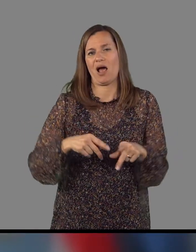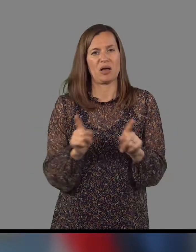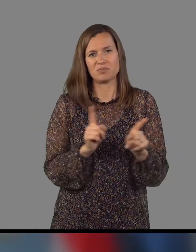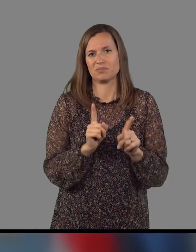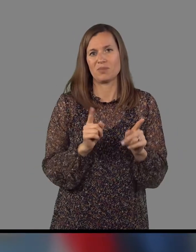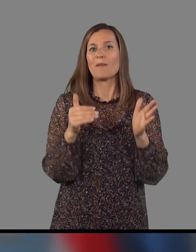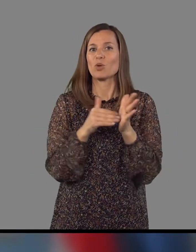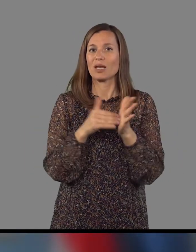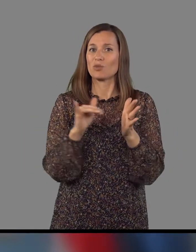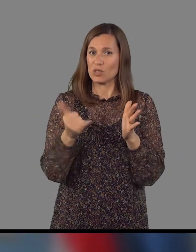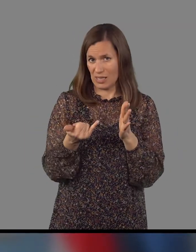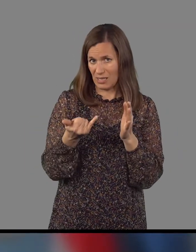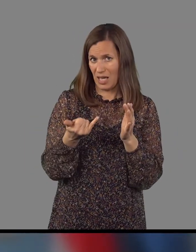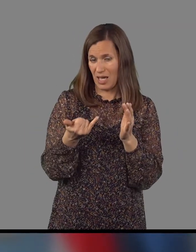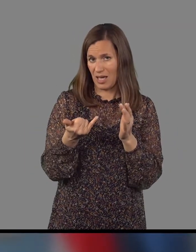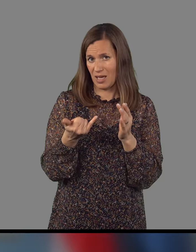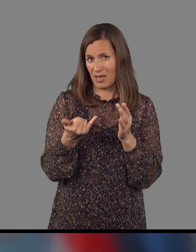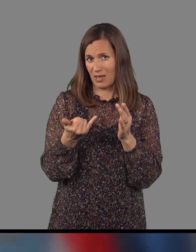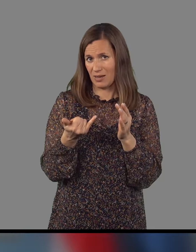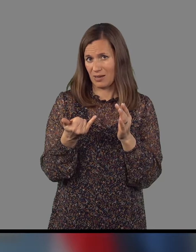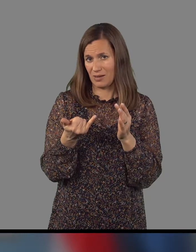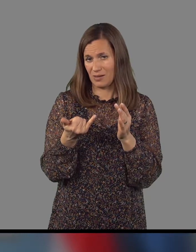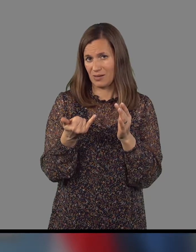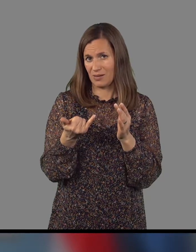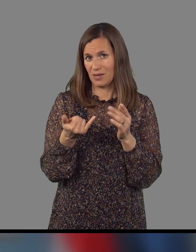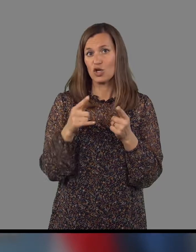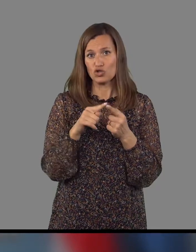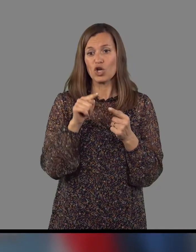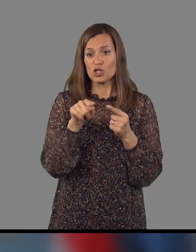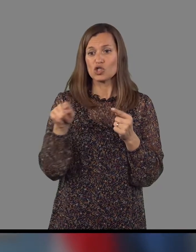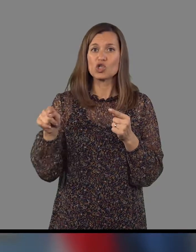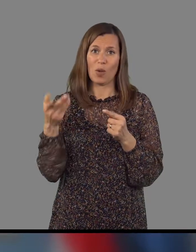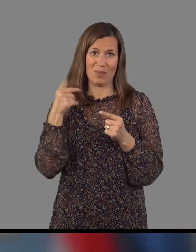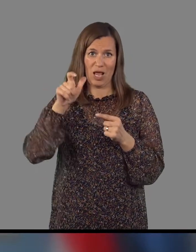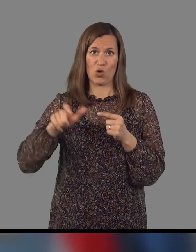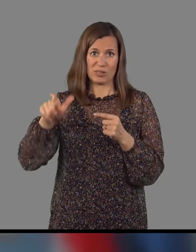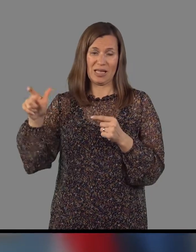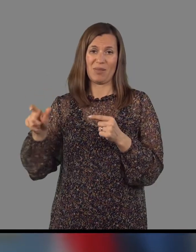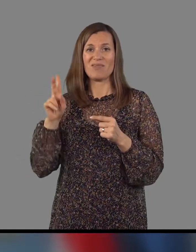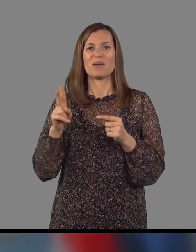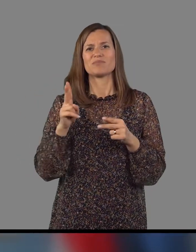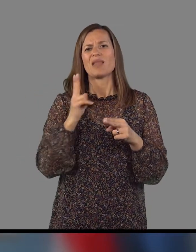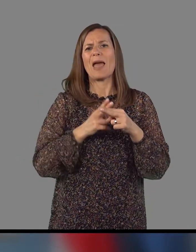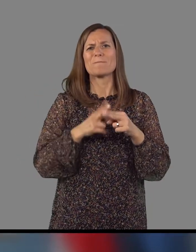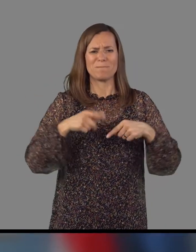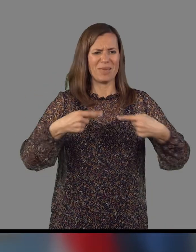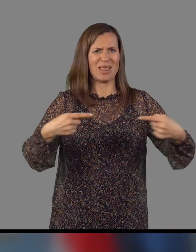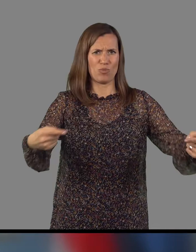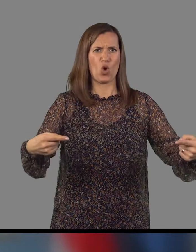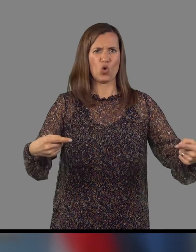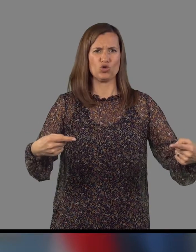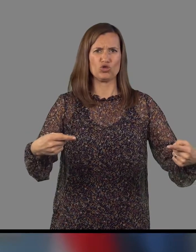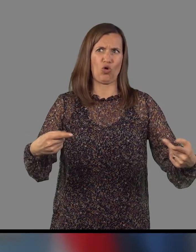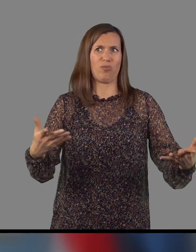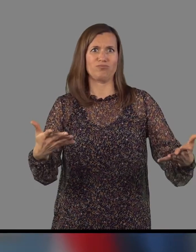strah, potrebno se je pač, če so osebe bile nekje v epidemiološko, zdaj